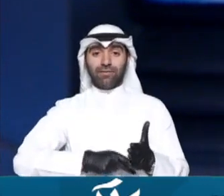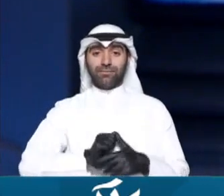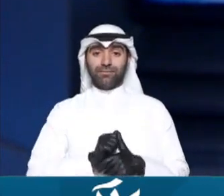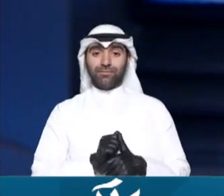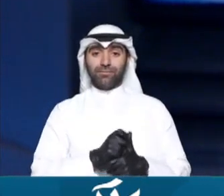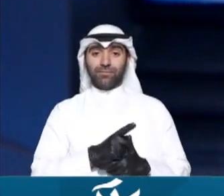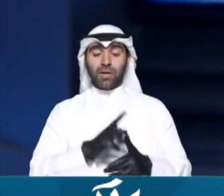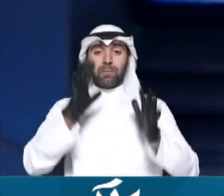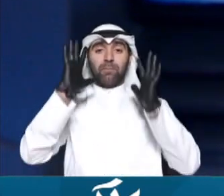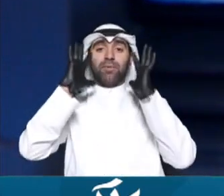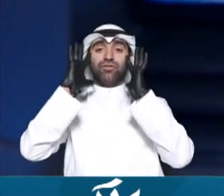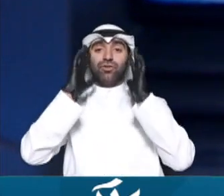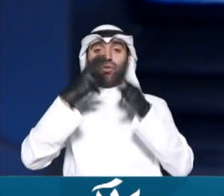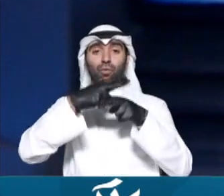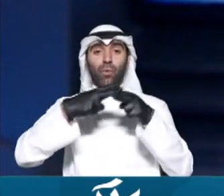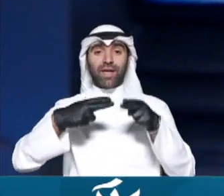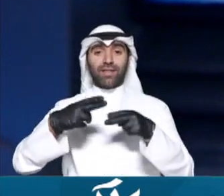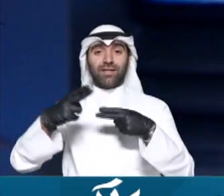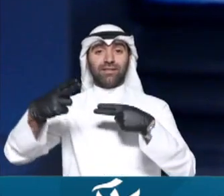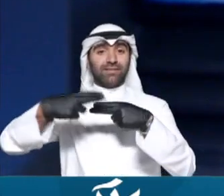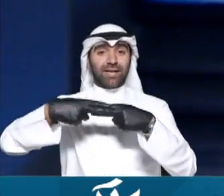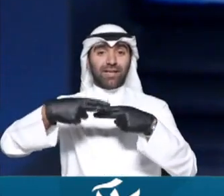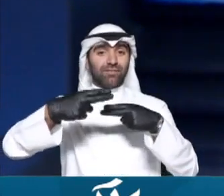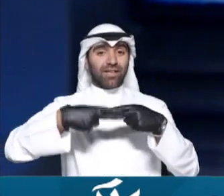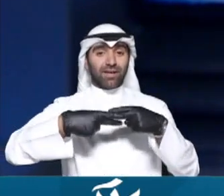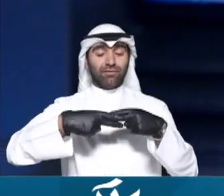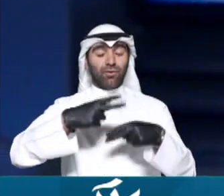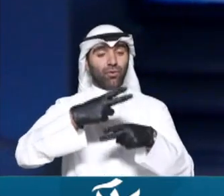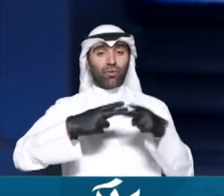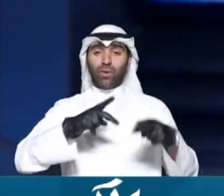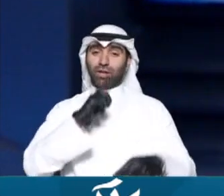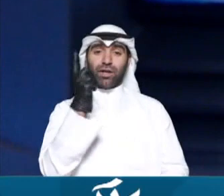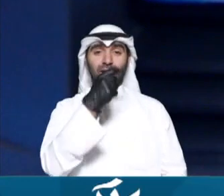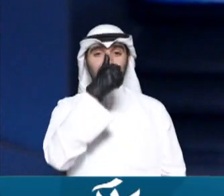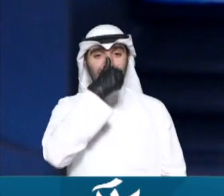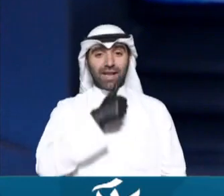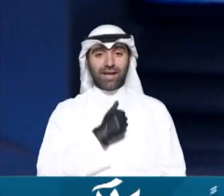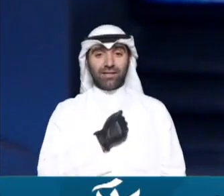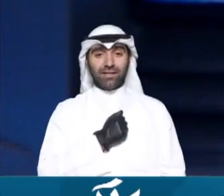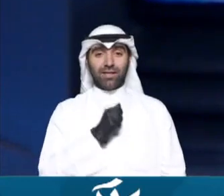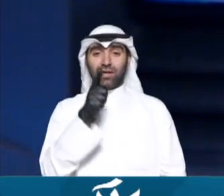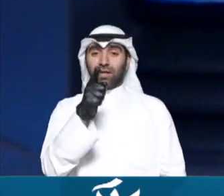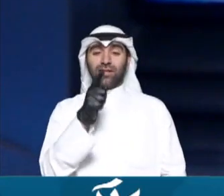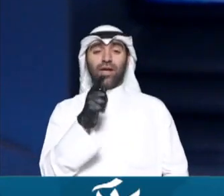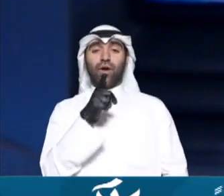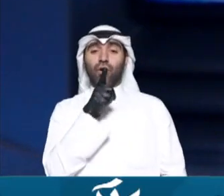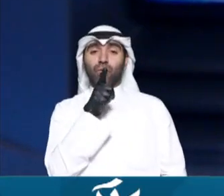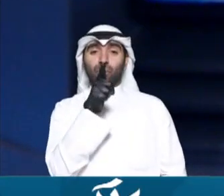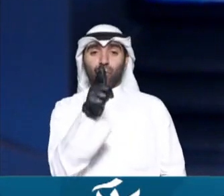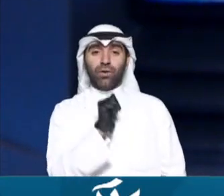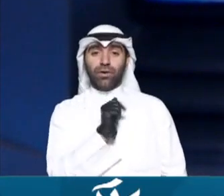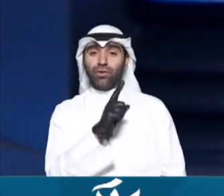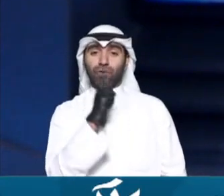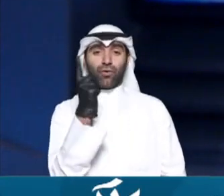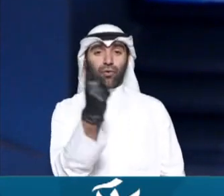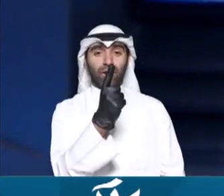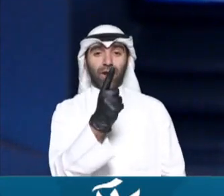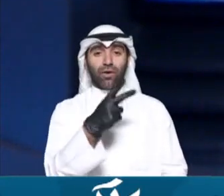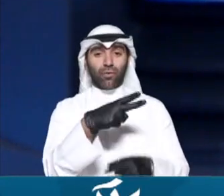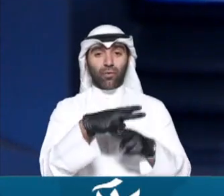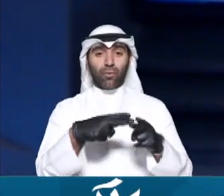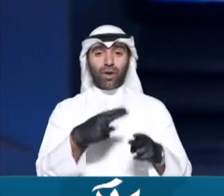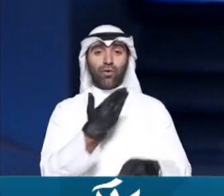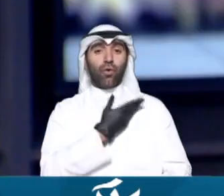الكويت أو يعني العالم الإسلامي أجمع. يعني شو تقول طال عمرك شيخ أحمد حق يعني كبار السن، حق